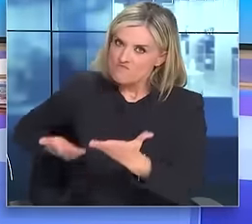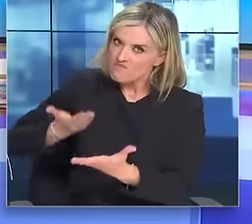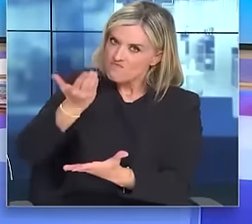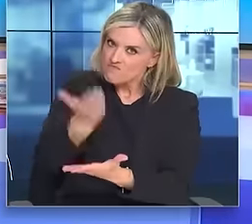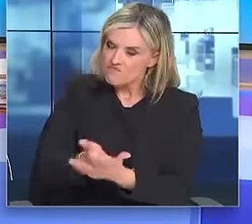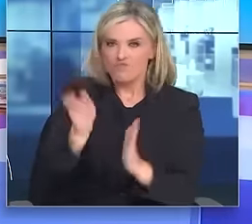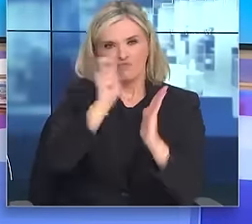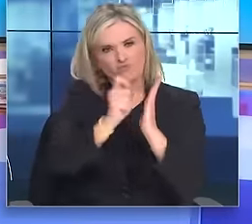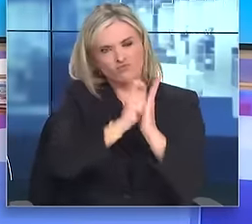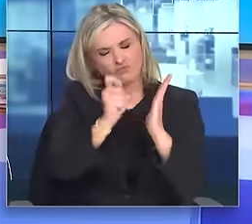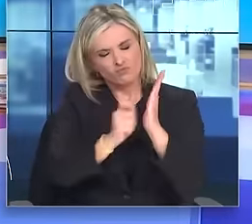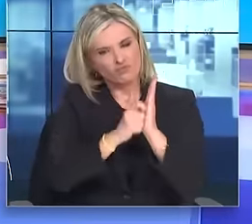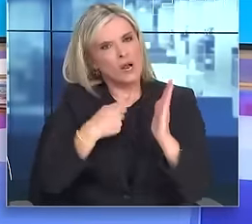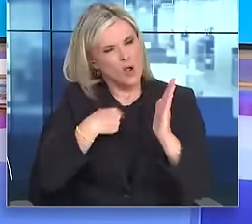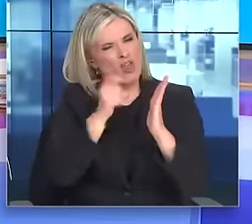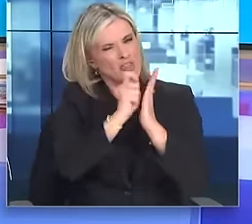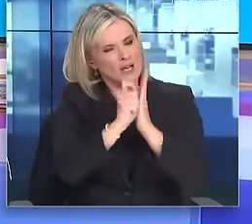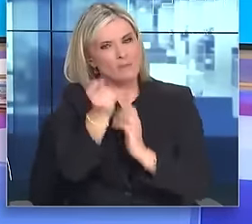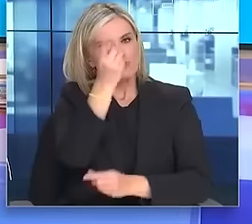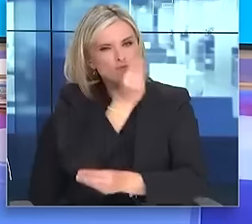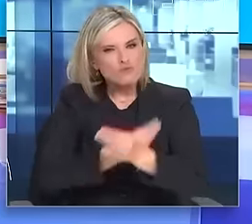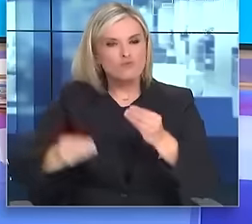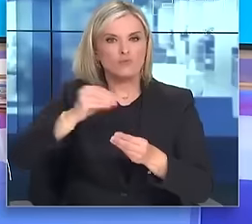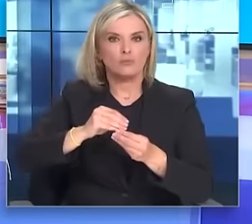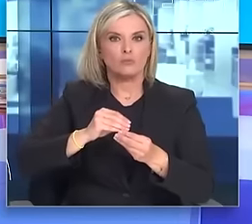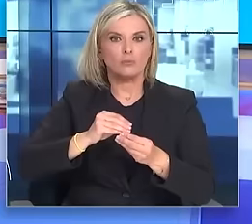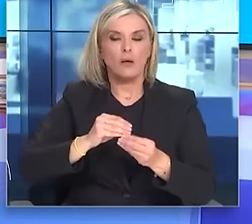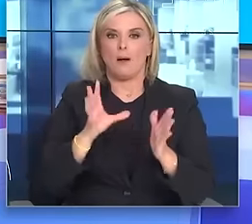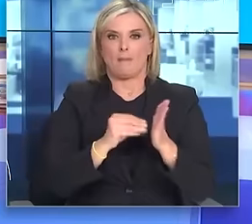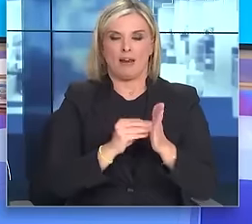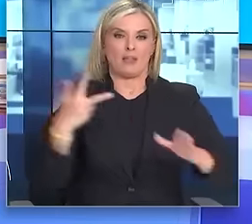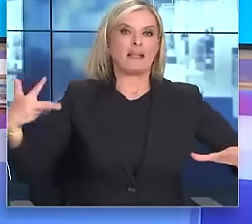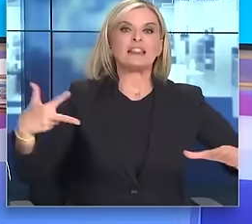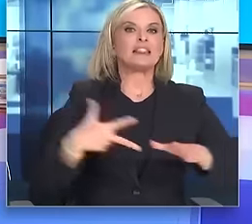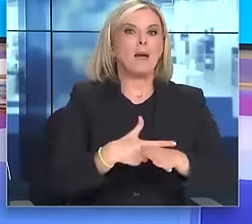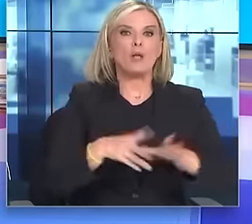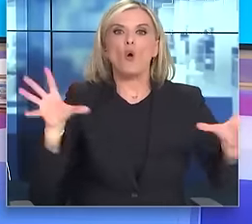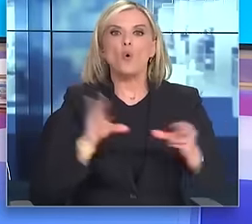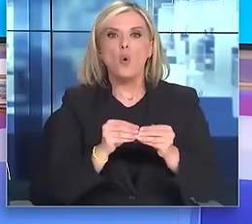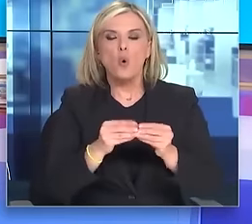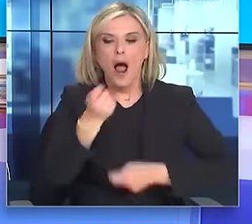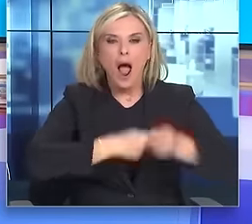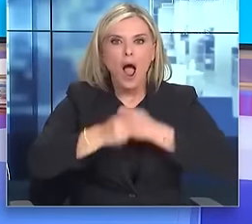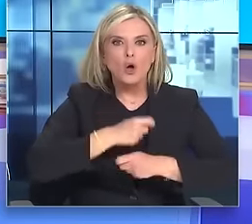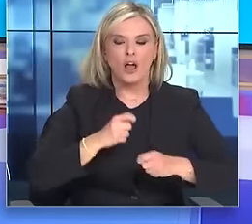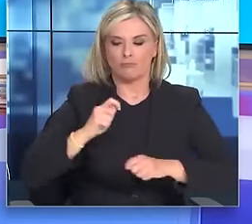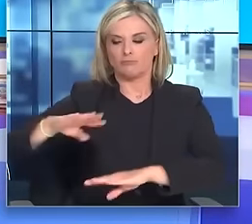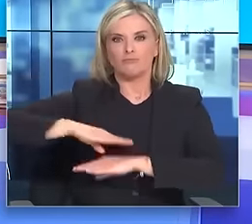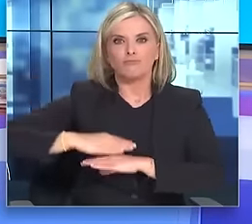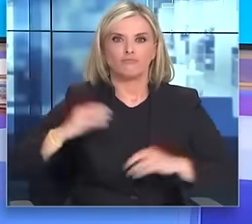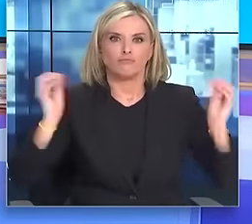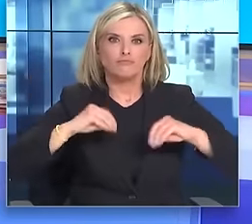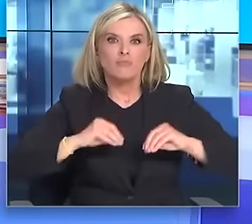την εξειδικεύσω κιόλας περισσότερο ότι ένα κοινό αμυντικό ταμείο ύψους 100 δισεκατομμυρίων ευρώ θα έπρεπε να ξεκινήσει χρηματοδοτώντας μια